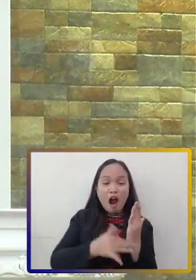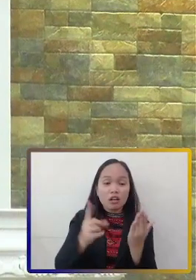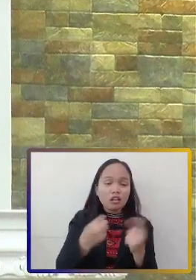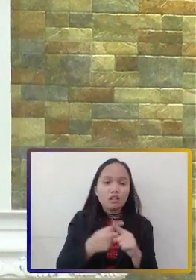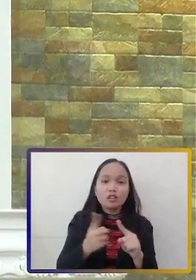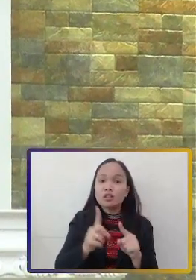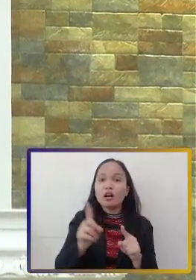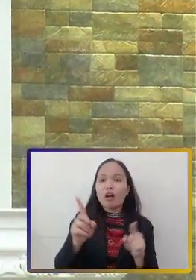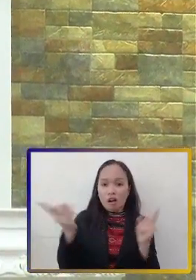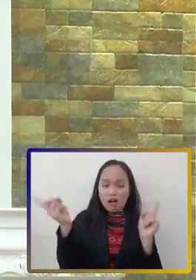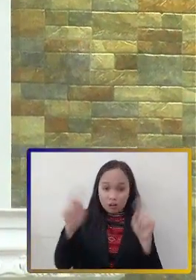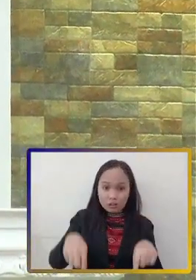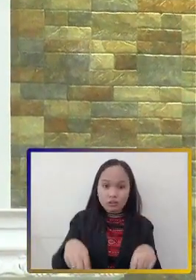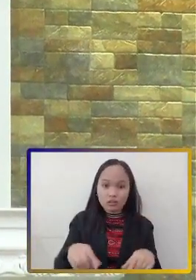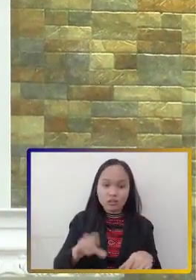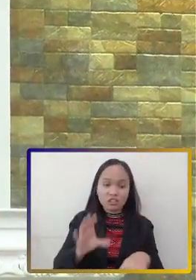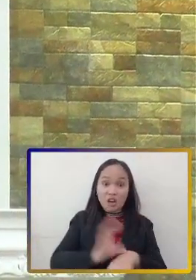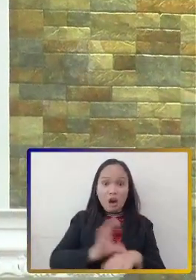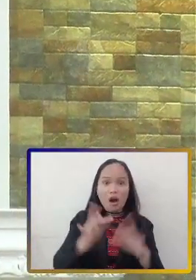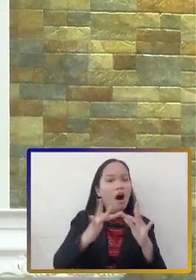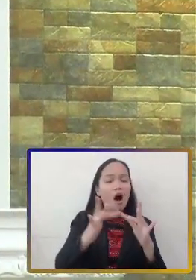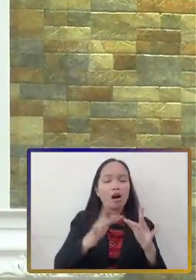Nakalimutan mo na ang templo ng Diyos.